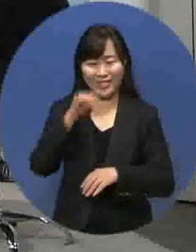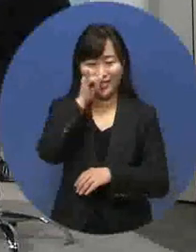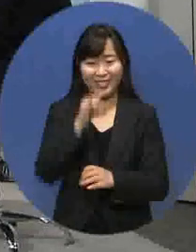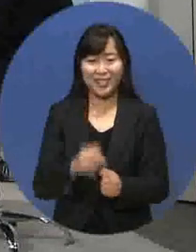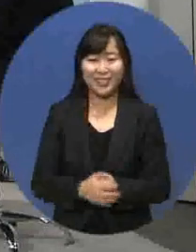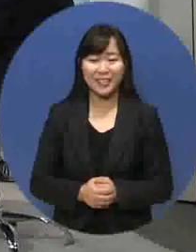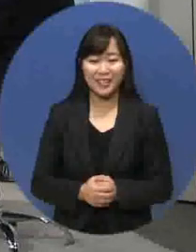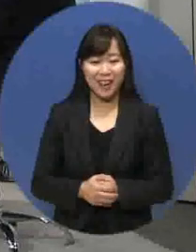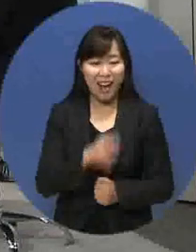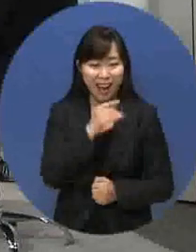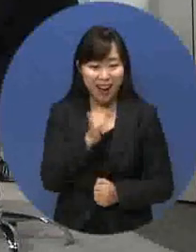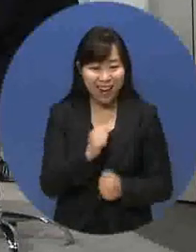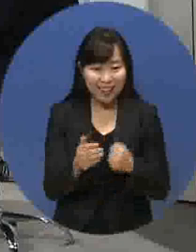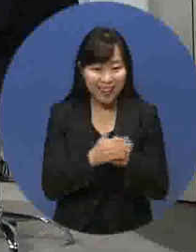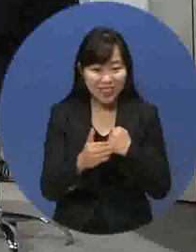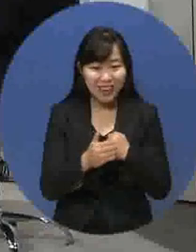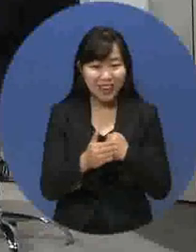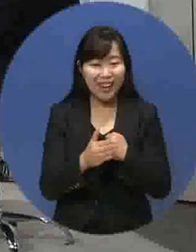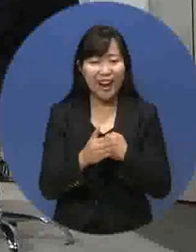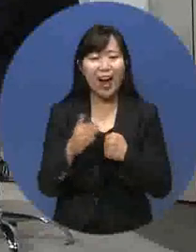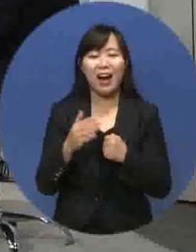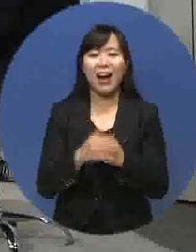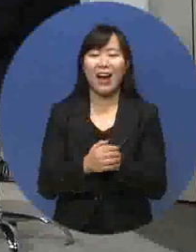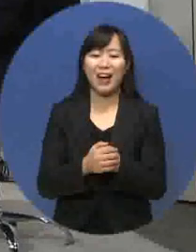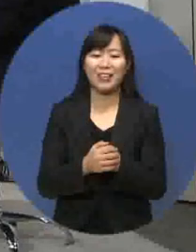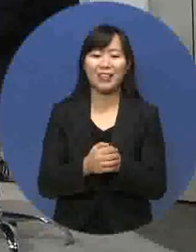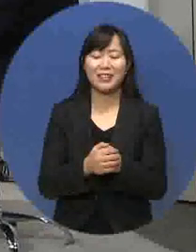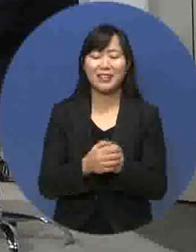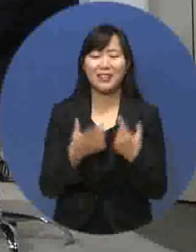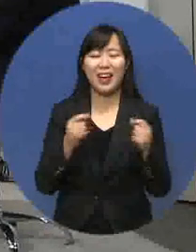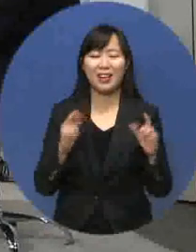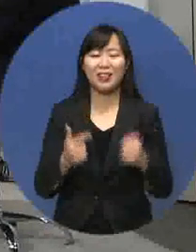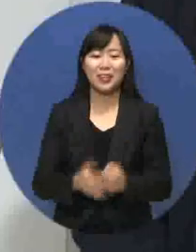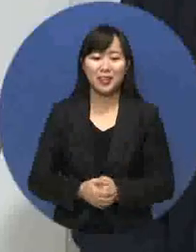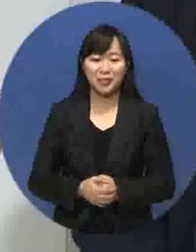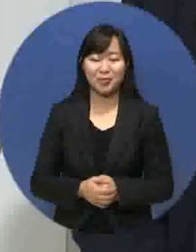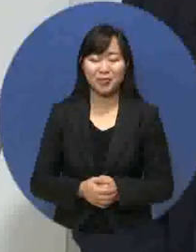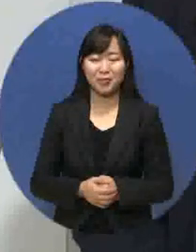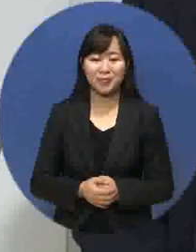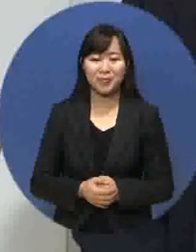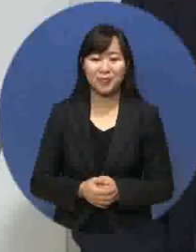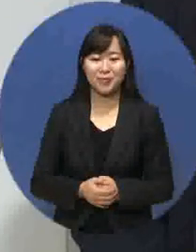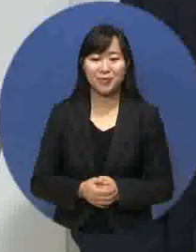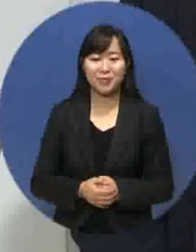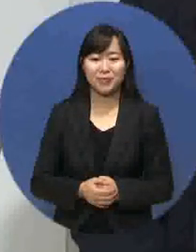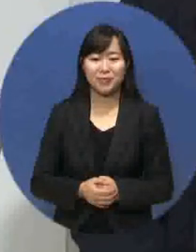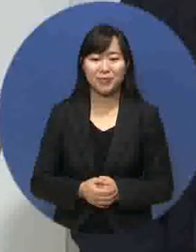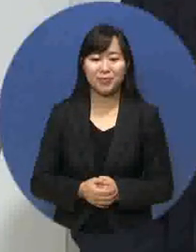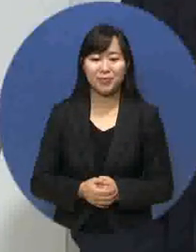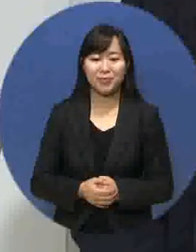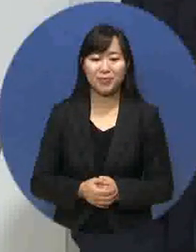아, 그래서. 아, 그래서 간 건 아니고. 그래서 간 건 아니고요. 예. 아,